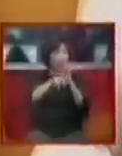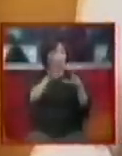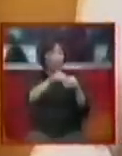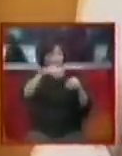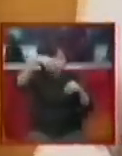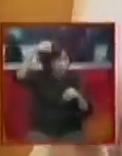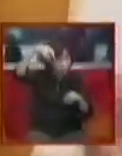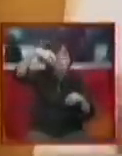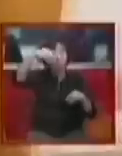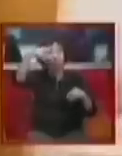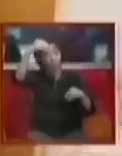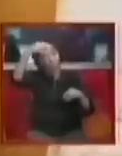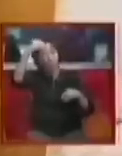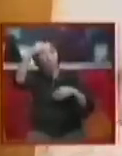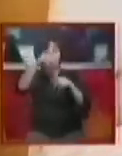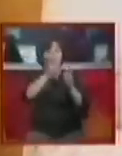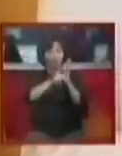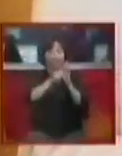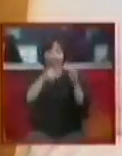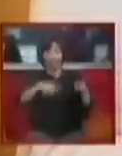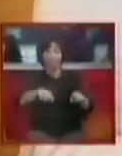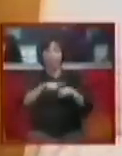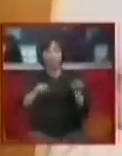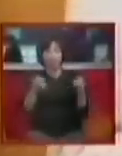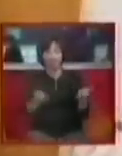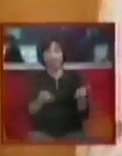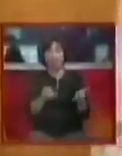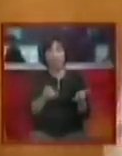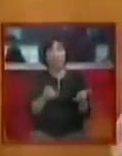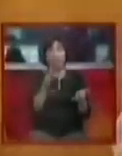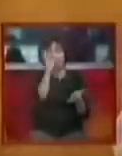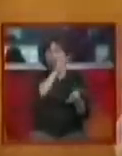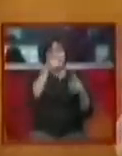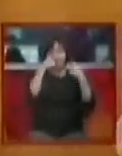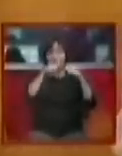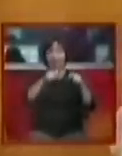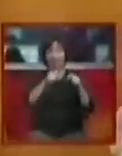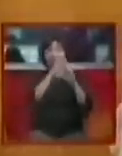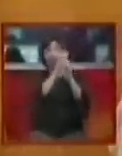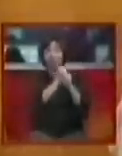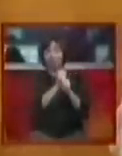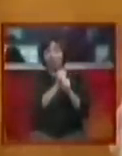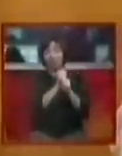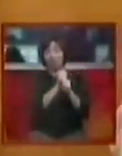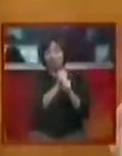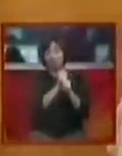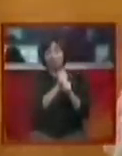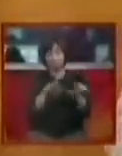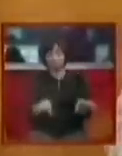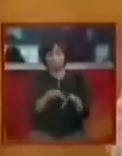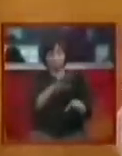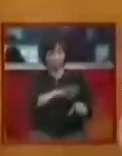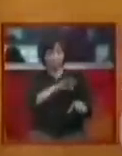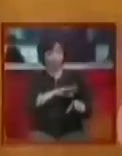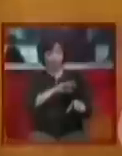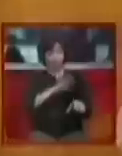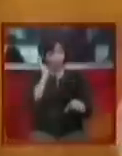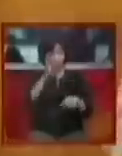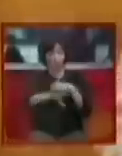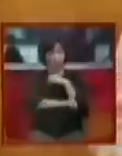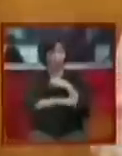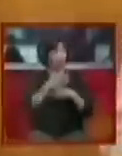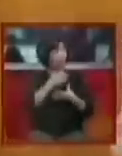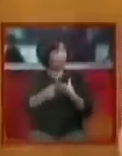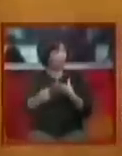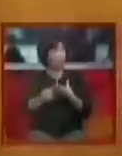lipunan. Ang pinagsisikapang kitain ng Pilipino, hindi na magaganso. Patuloy po ang